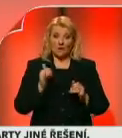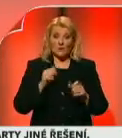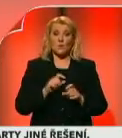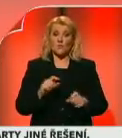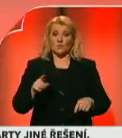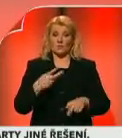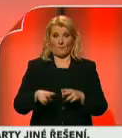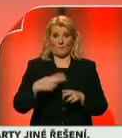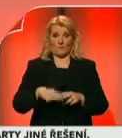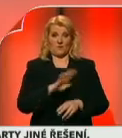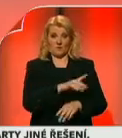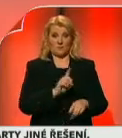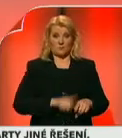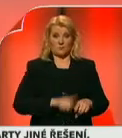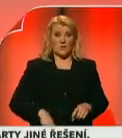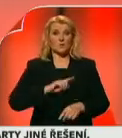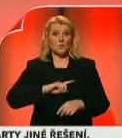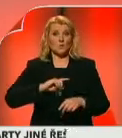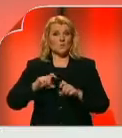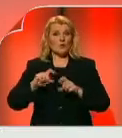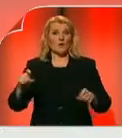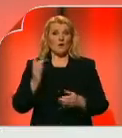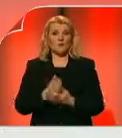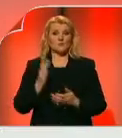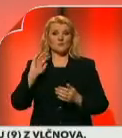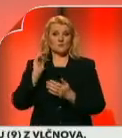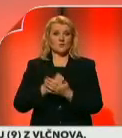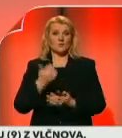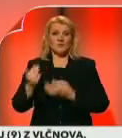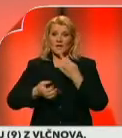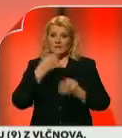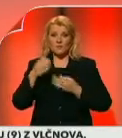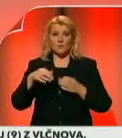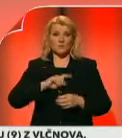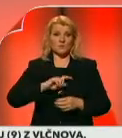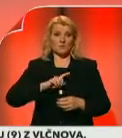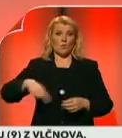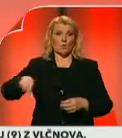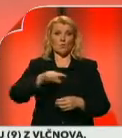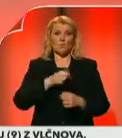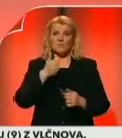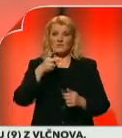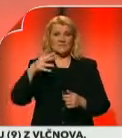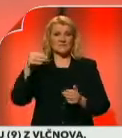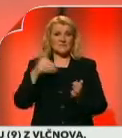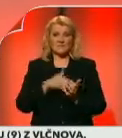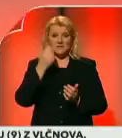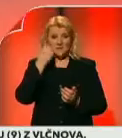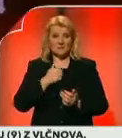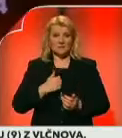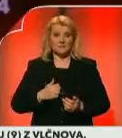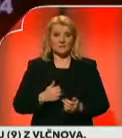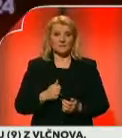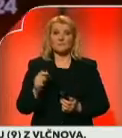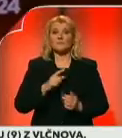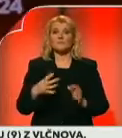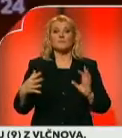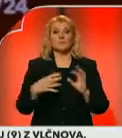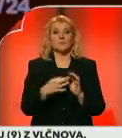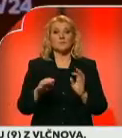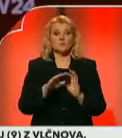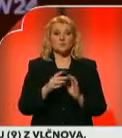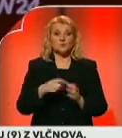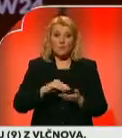chyby. Soukromá banka měla najednou díky vám přístup k osobním údajům statisíců osob, podle kterých v souladu se smlouvou a v souladu